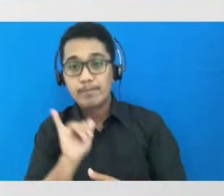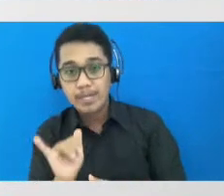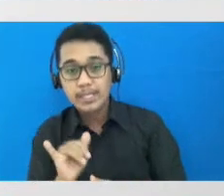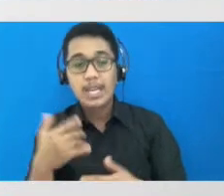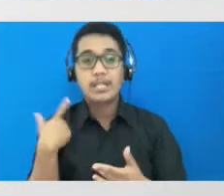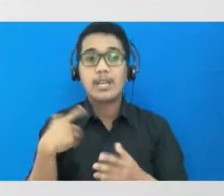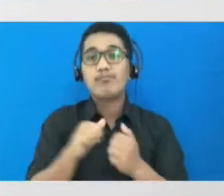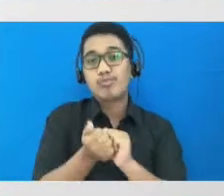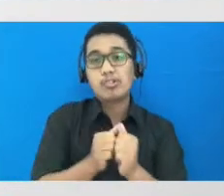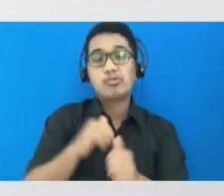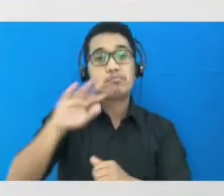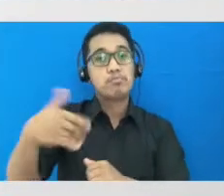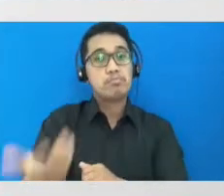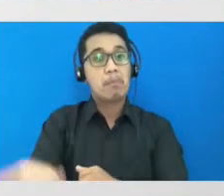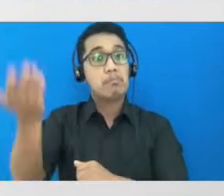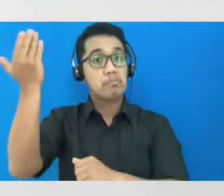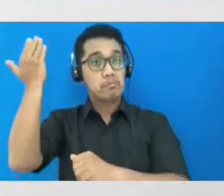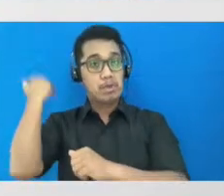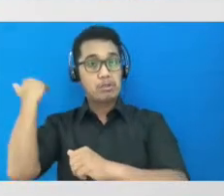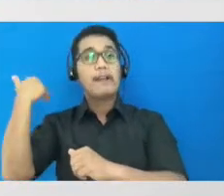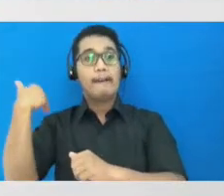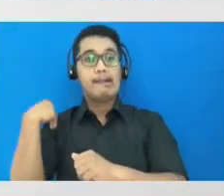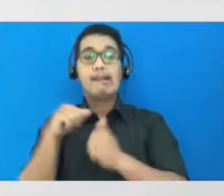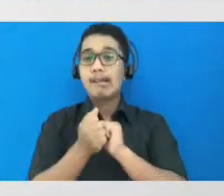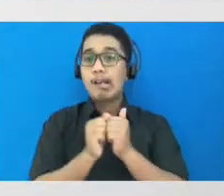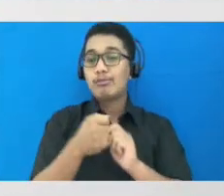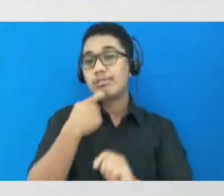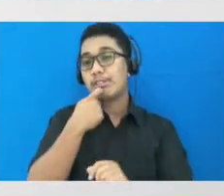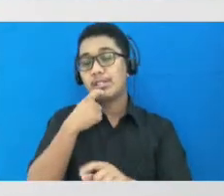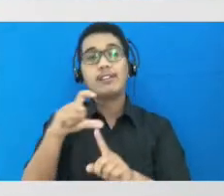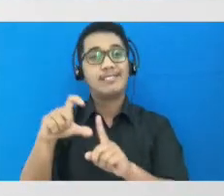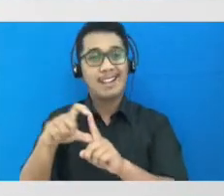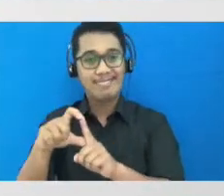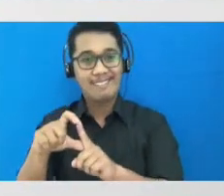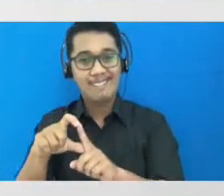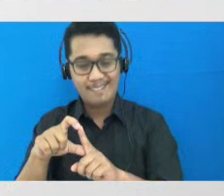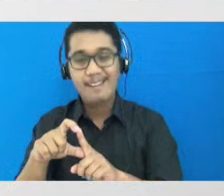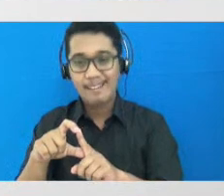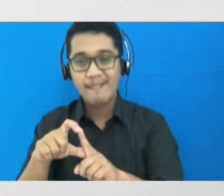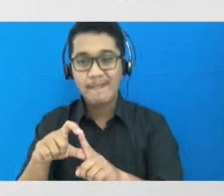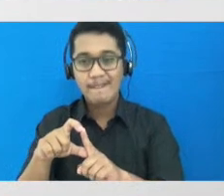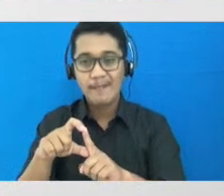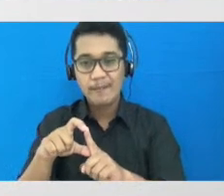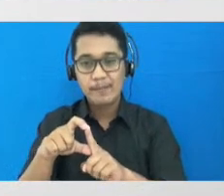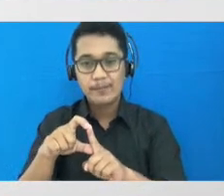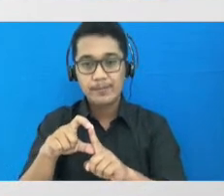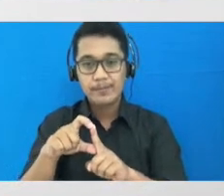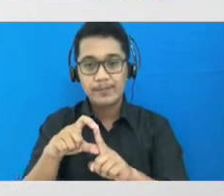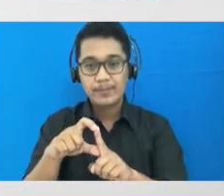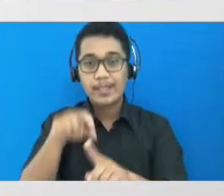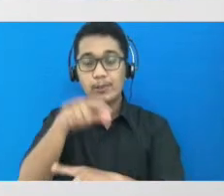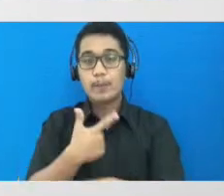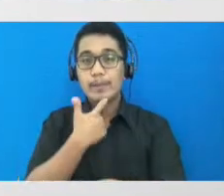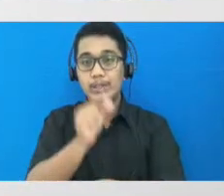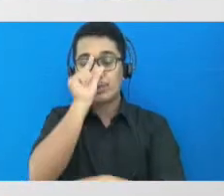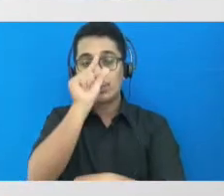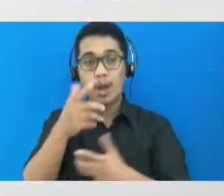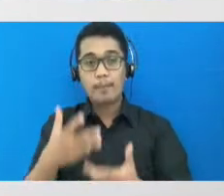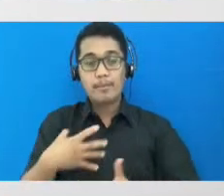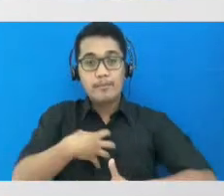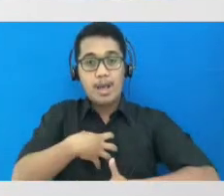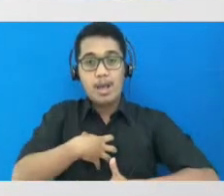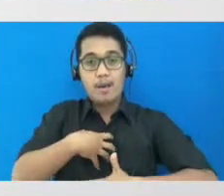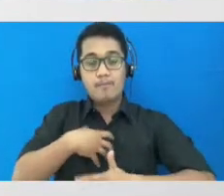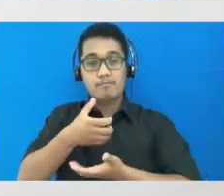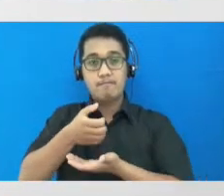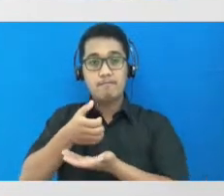Analytica beberapa tahun lalu, dan itu menjadi elemen penting di dalam penghargaan terhadap hak